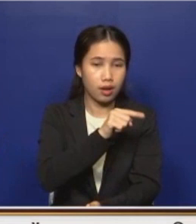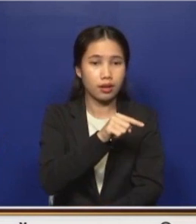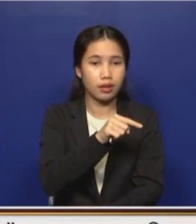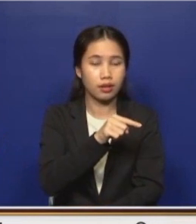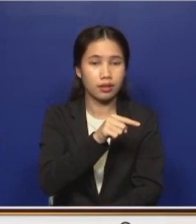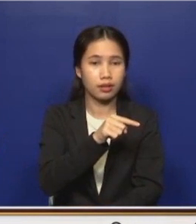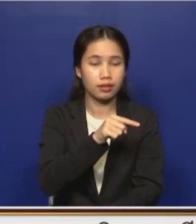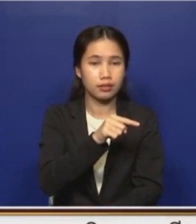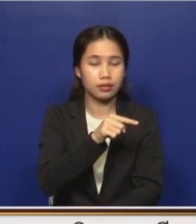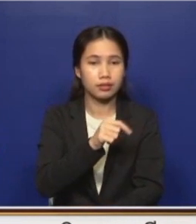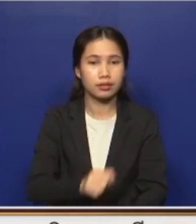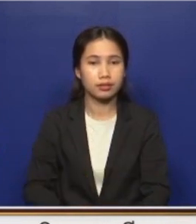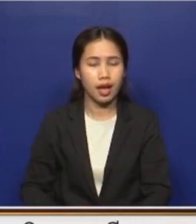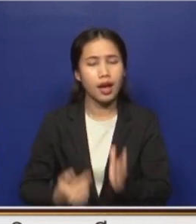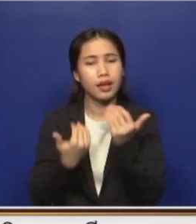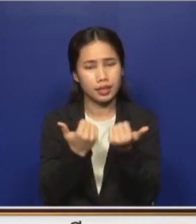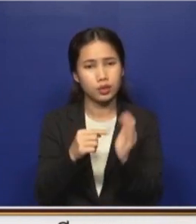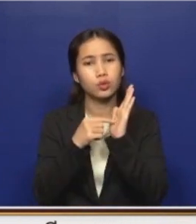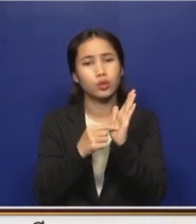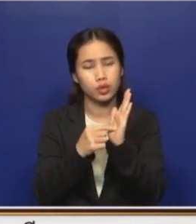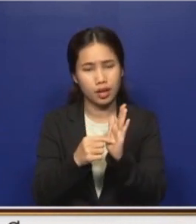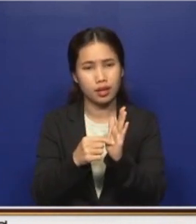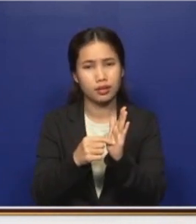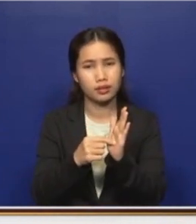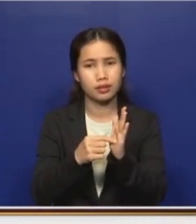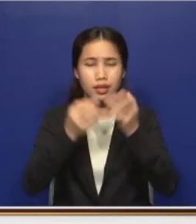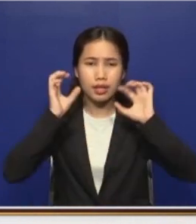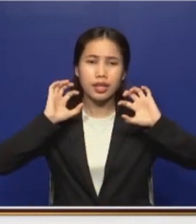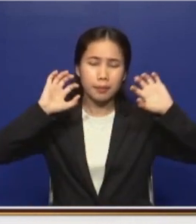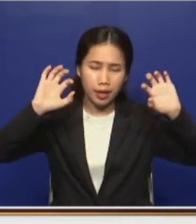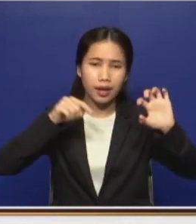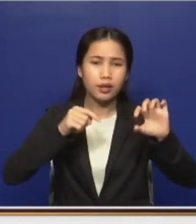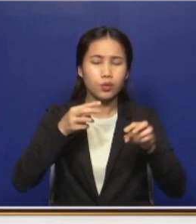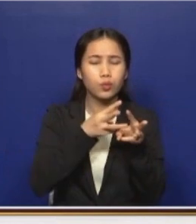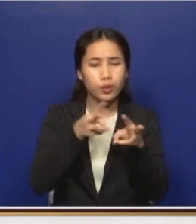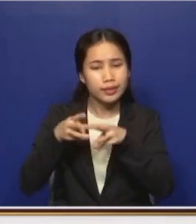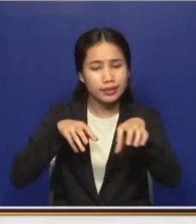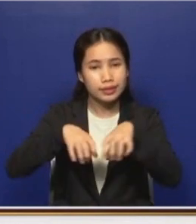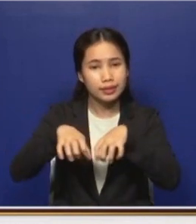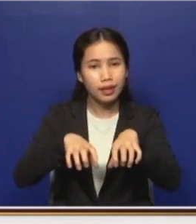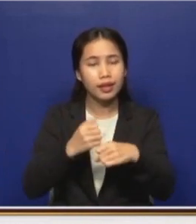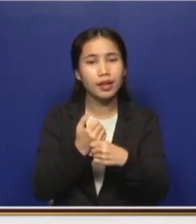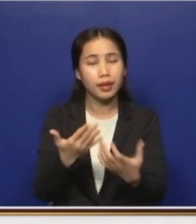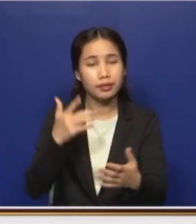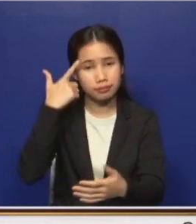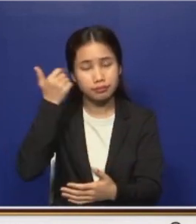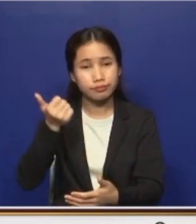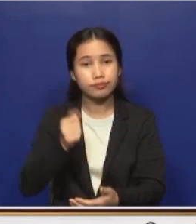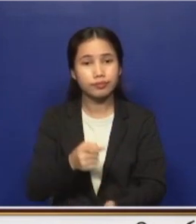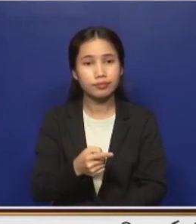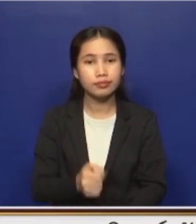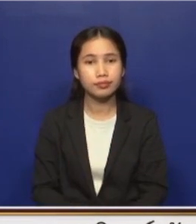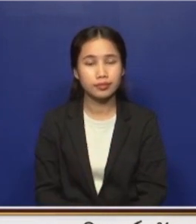ตรงนี้ปีที่แล้วผมก็อภิปรายเตือนไว้แล้วฮะว่าระวังนะเวียดนามจะแซงฮะ